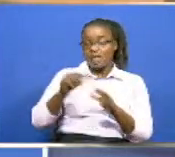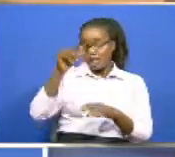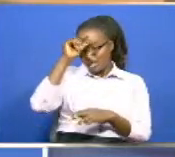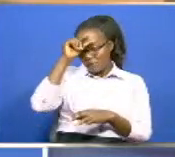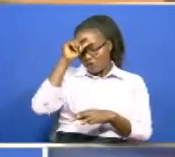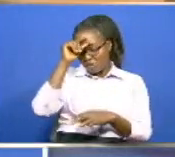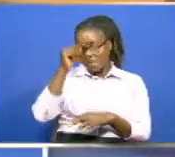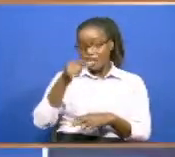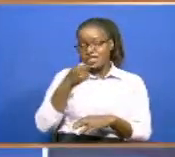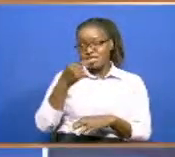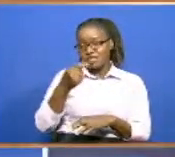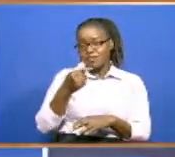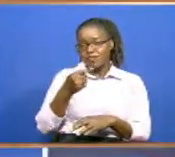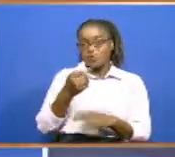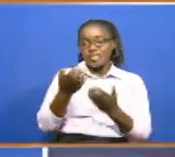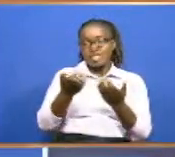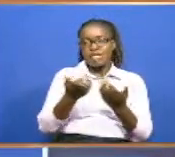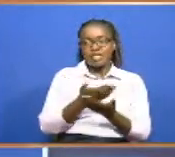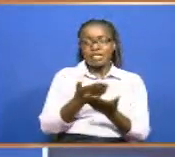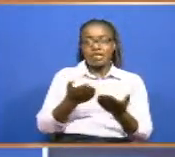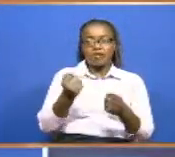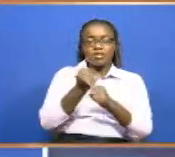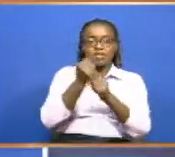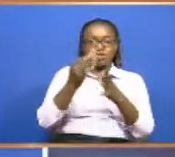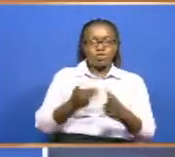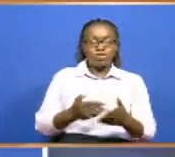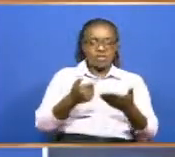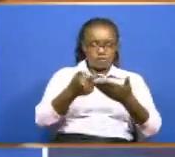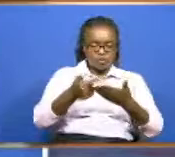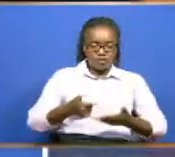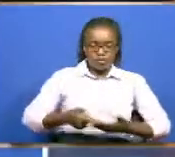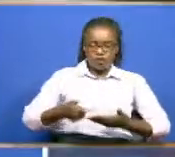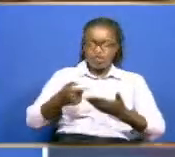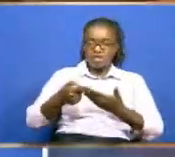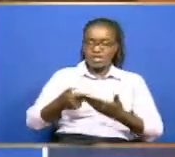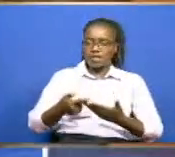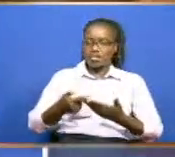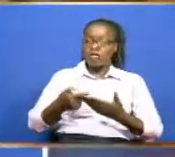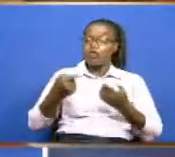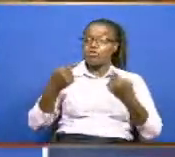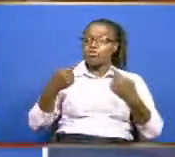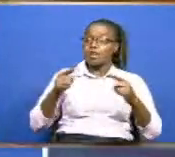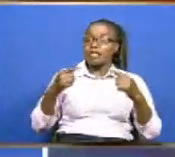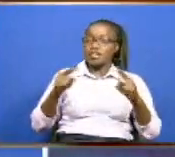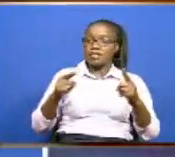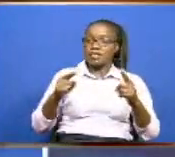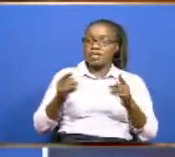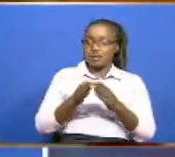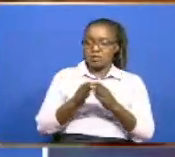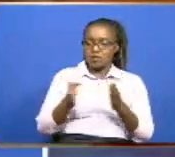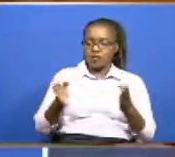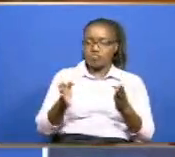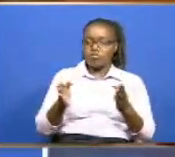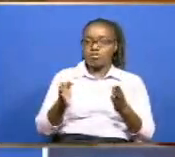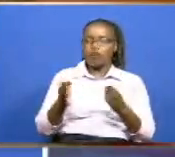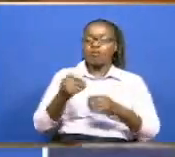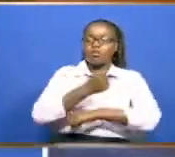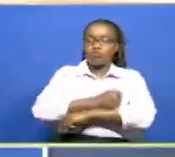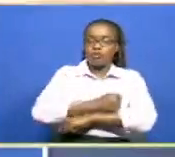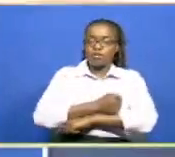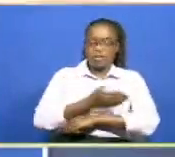KUPET kimesema ipo haja kwa wadau kushauriana ili kufanikisha harakati za ufunguzi wa shule hapa